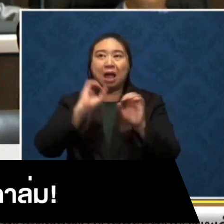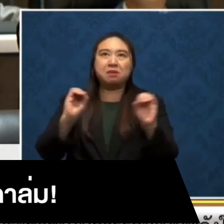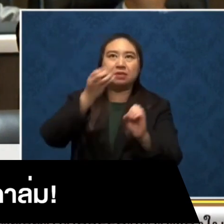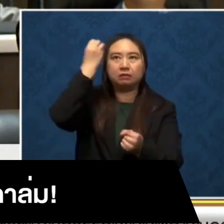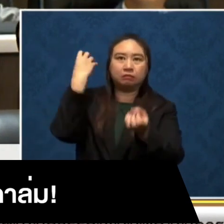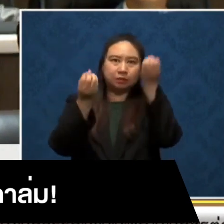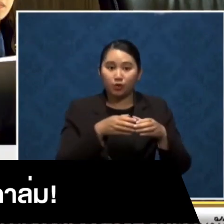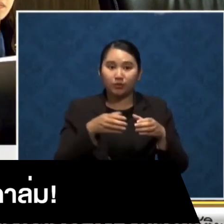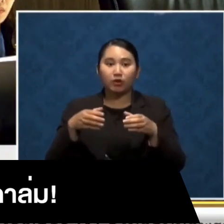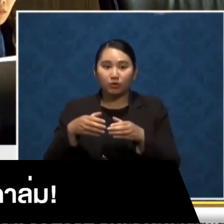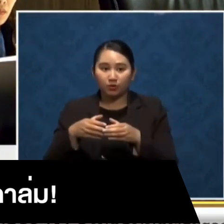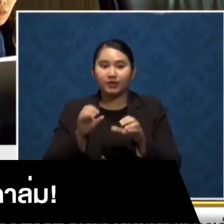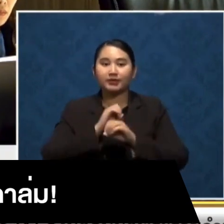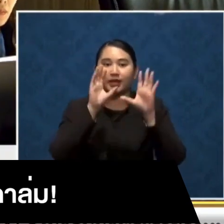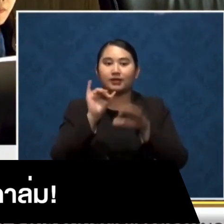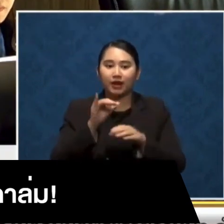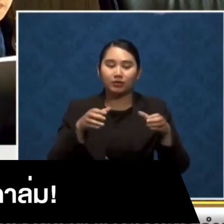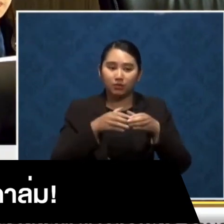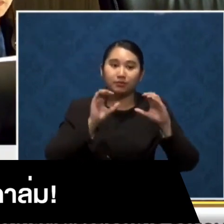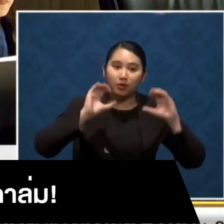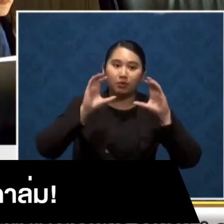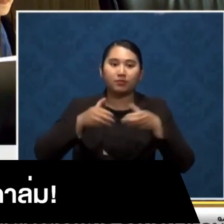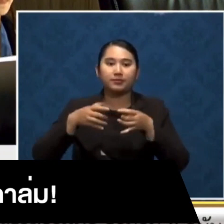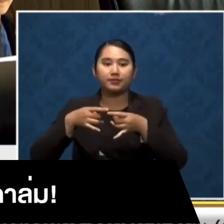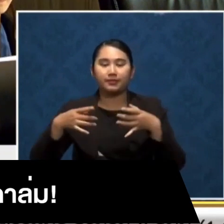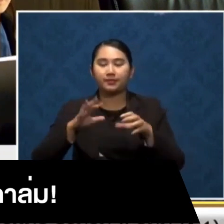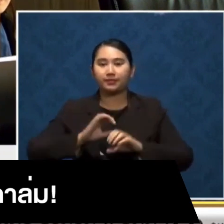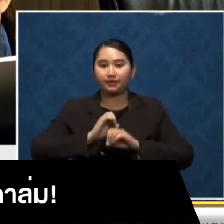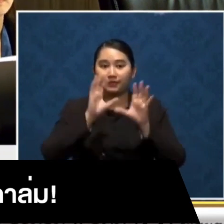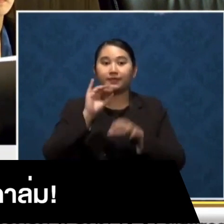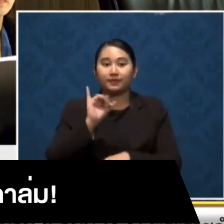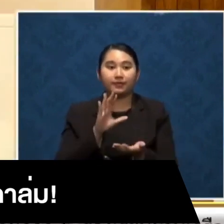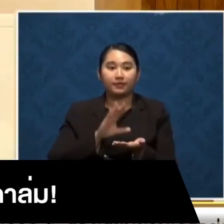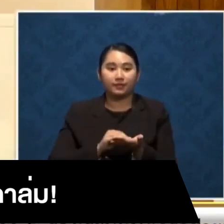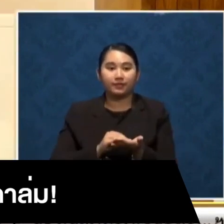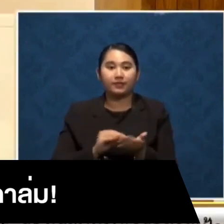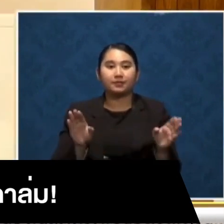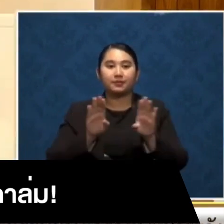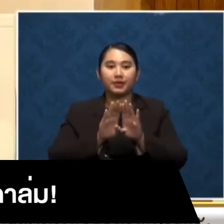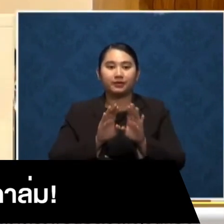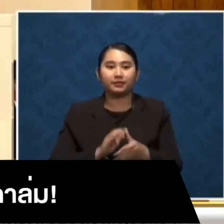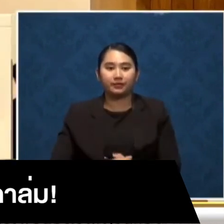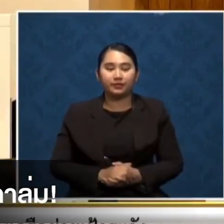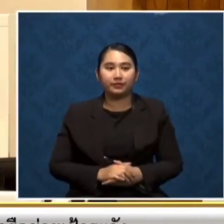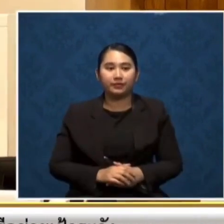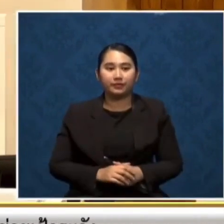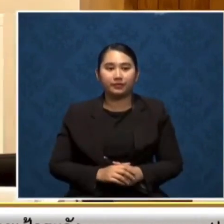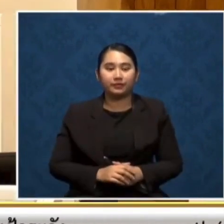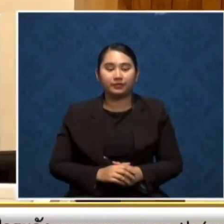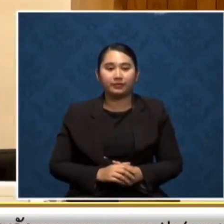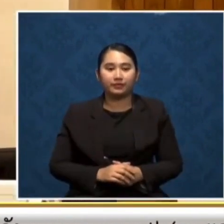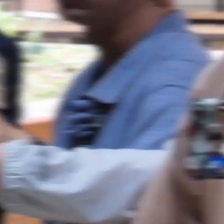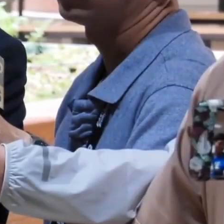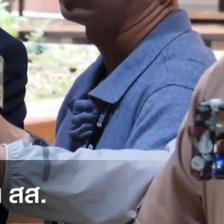ที่มีชื่อติดโผเป็นรัฐมนตรีไม่แสดงตนหลายคนทั้งจากพรรคเพื่อไทยภูมิใจไทยและรวมไทยสร้างช